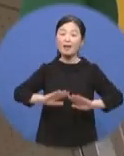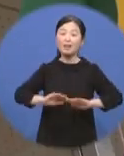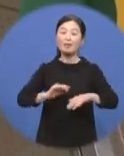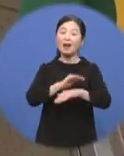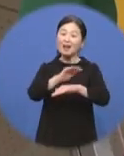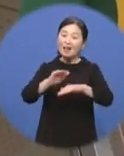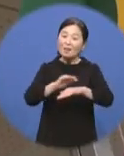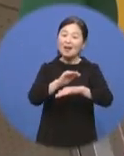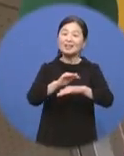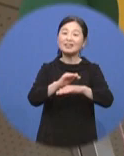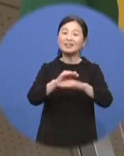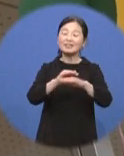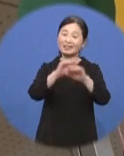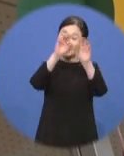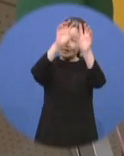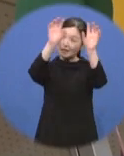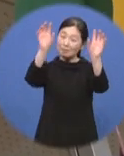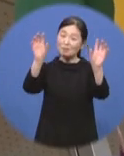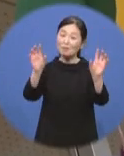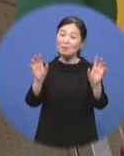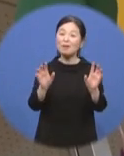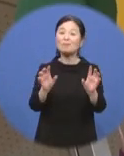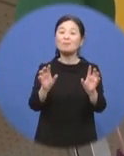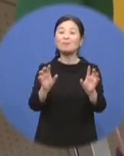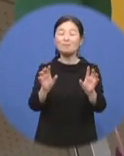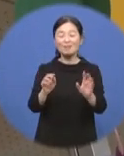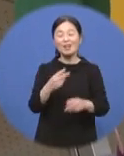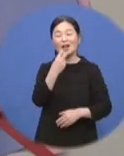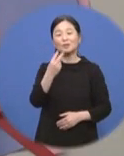され、明るい雰囲気を作り出しています。